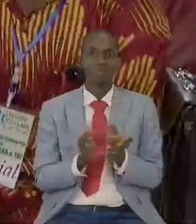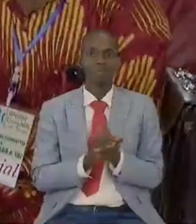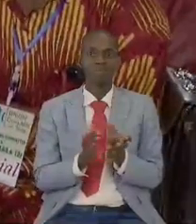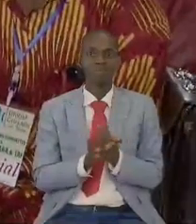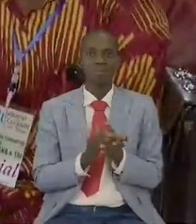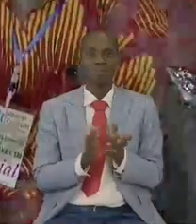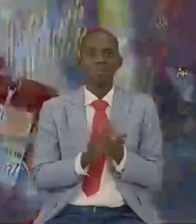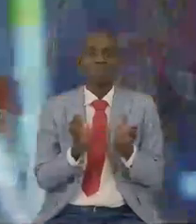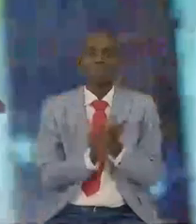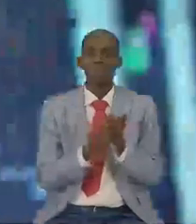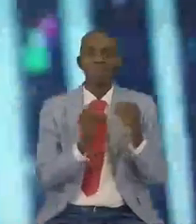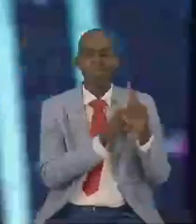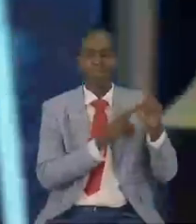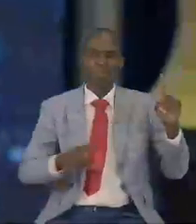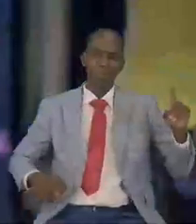Gloire à Dieu.